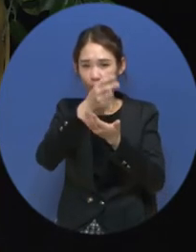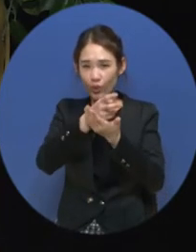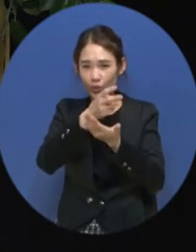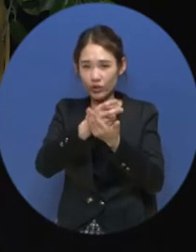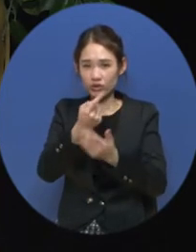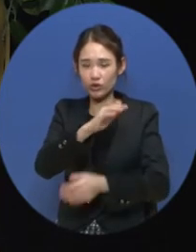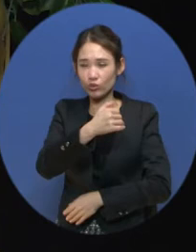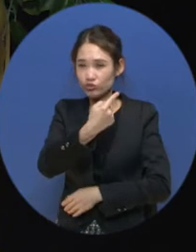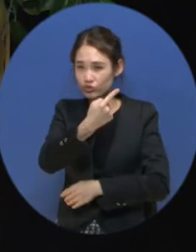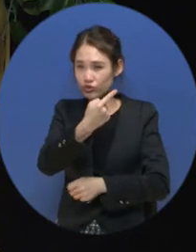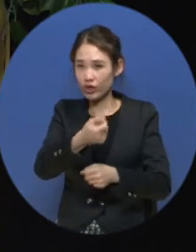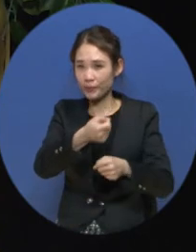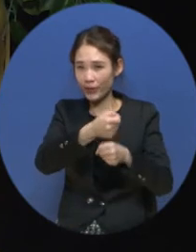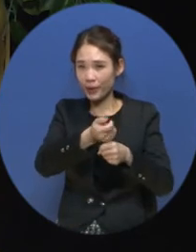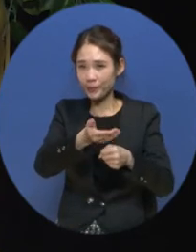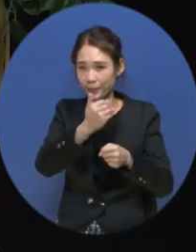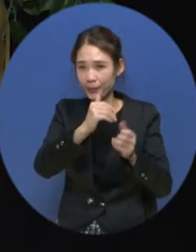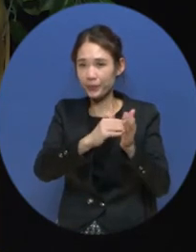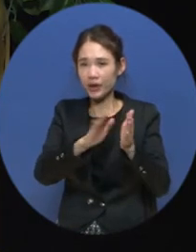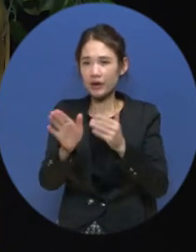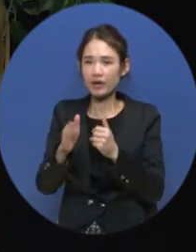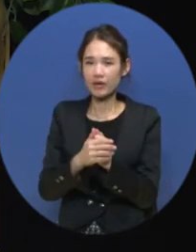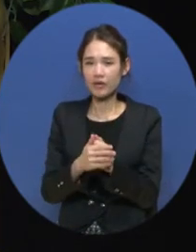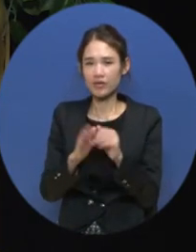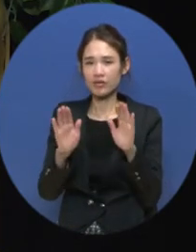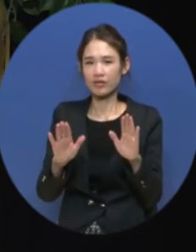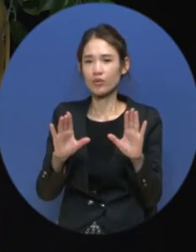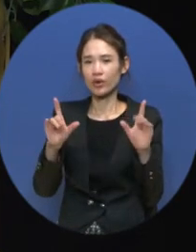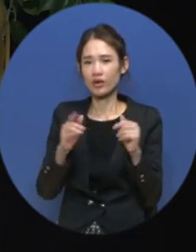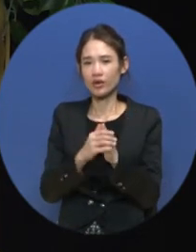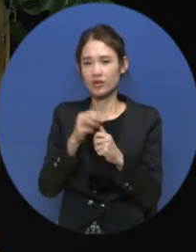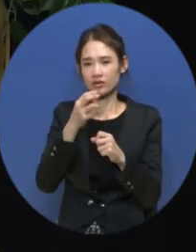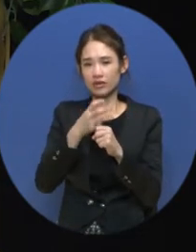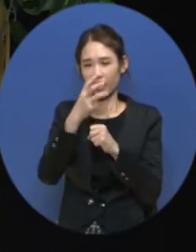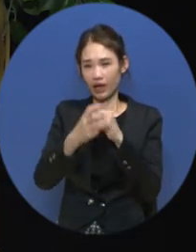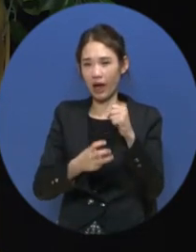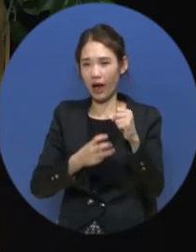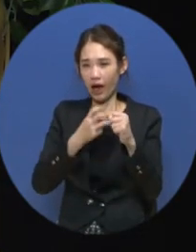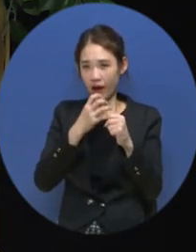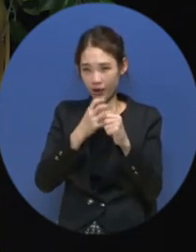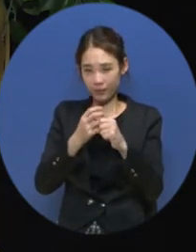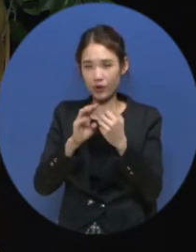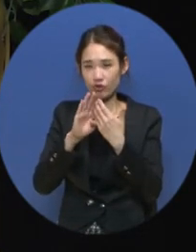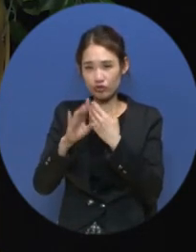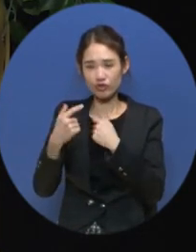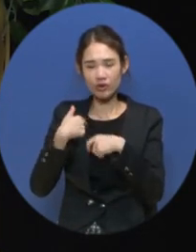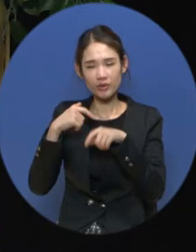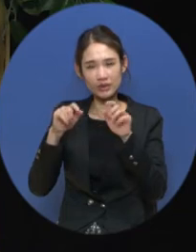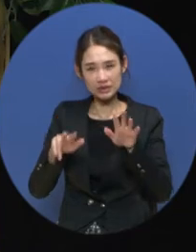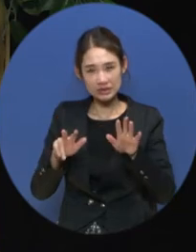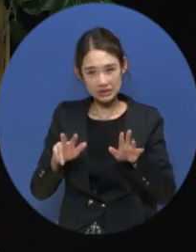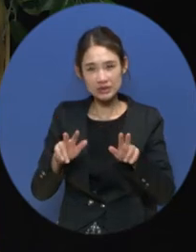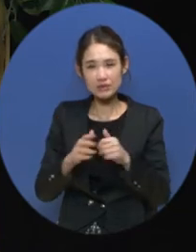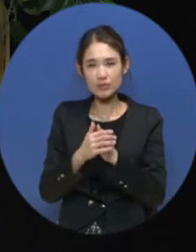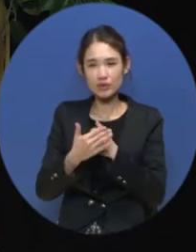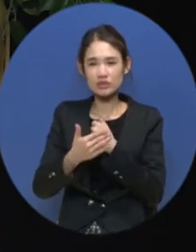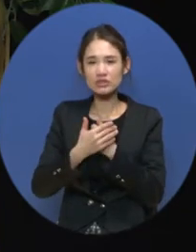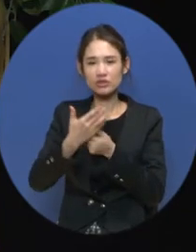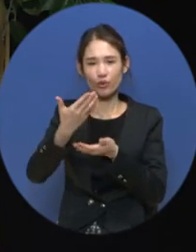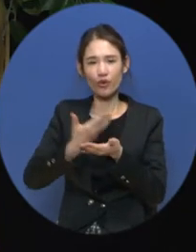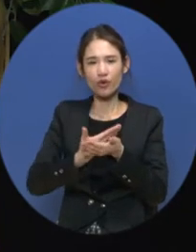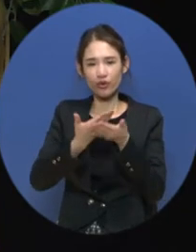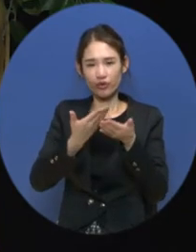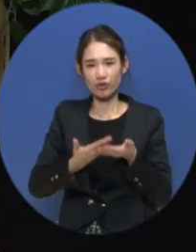영유아보육법이 1991년 만들어졌다고 했잖아요. 근데 예. 이제 30여 년쯤에 오니까, 이렇게 지원하는